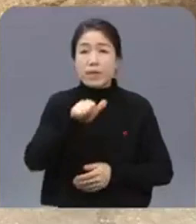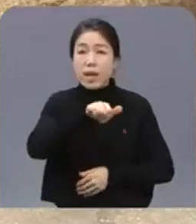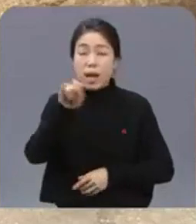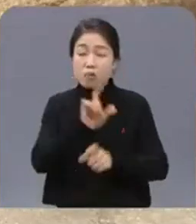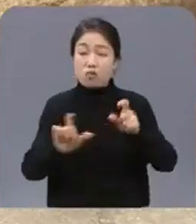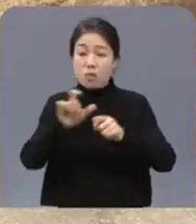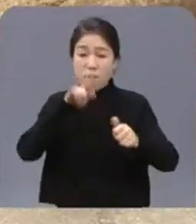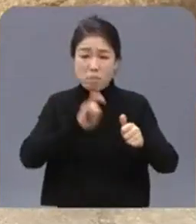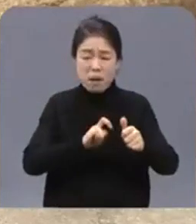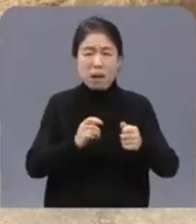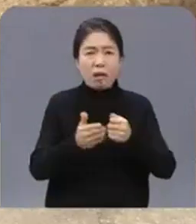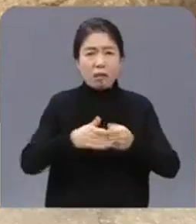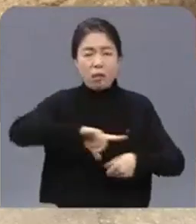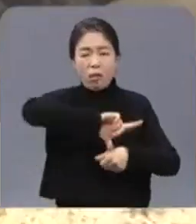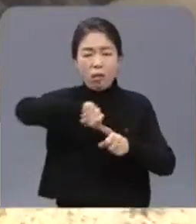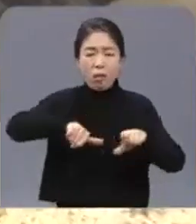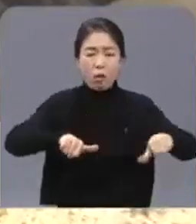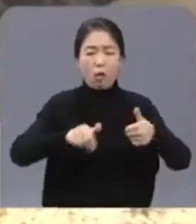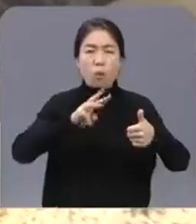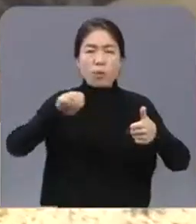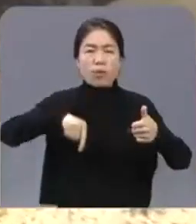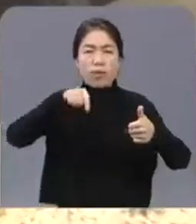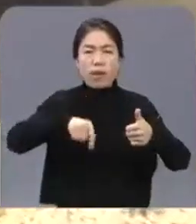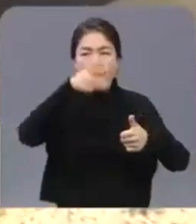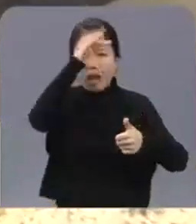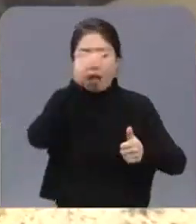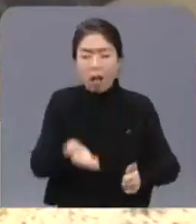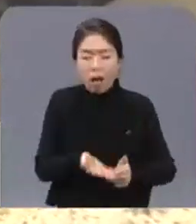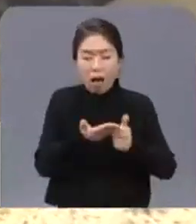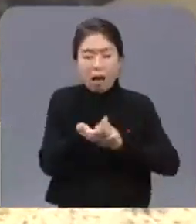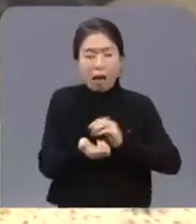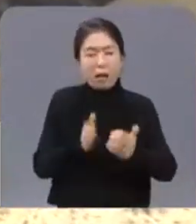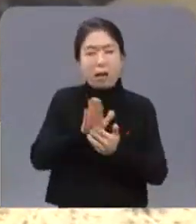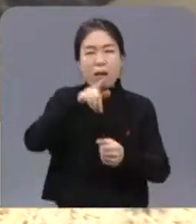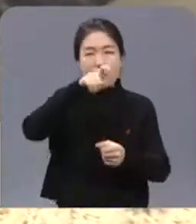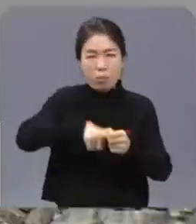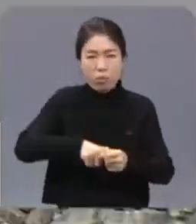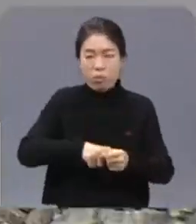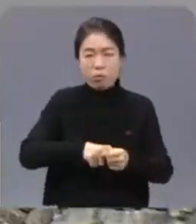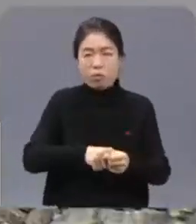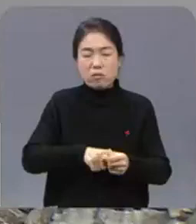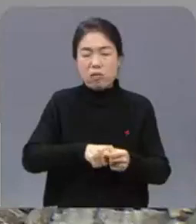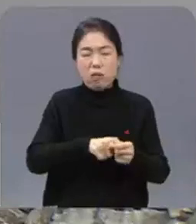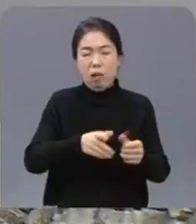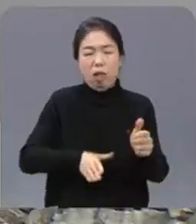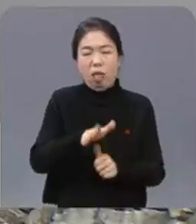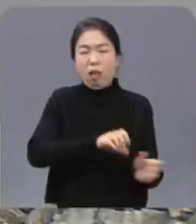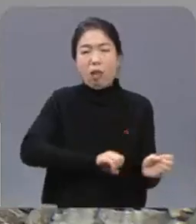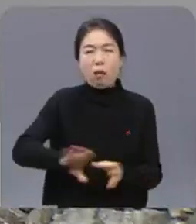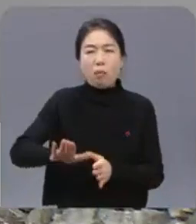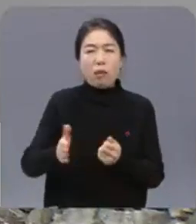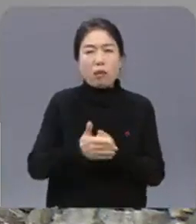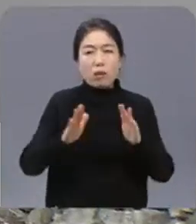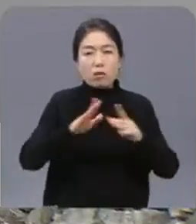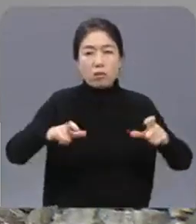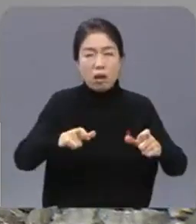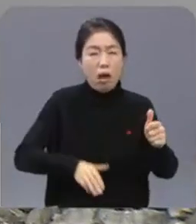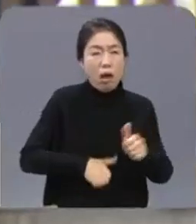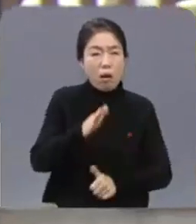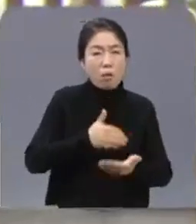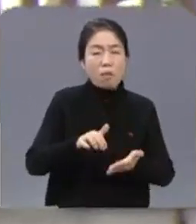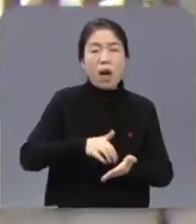AI 추가 발생으로 반경 500m 안에 있던 6개 농장에서도 예방적 처분이 이루어지면서 전남에서 처분된 닭과 오리는